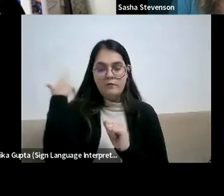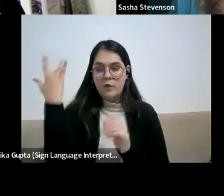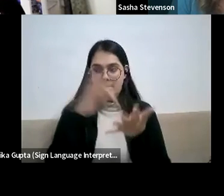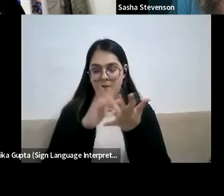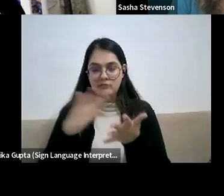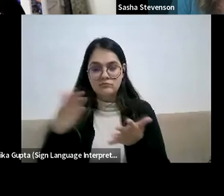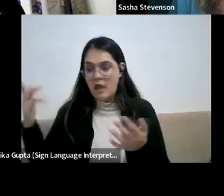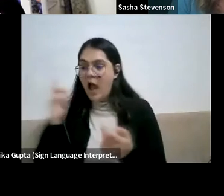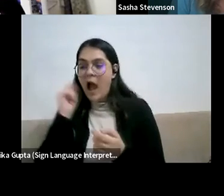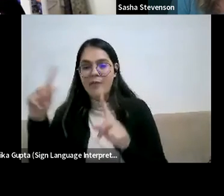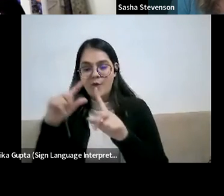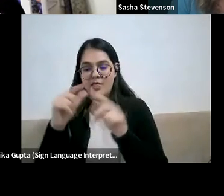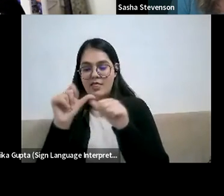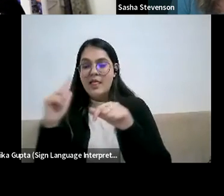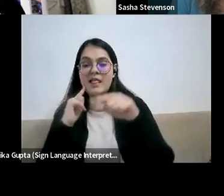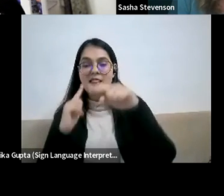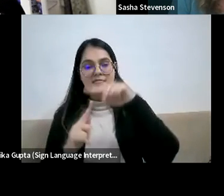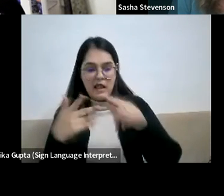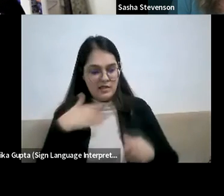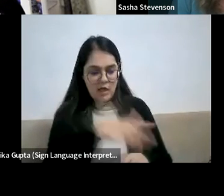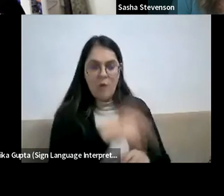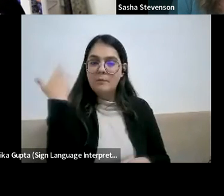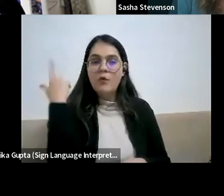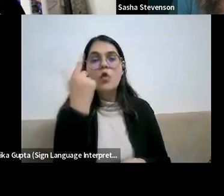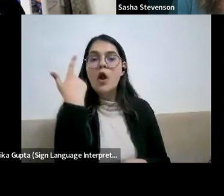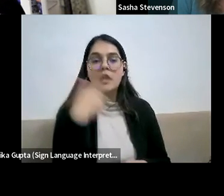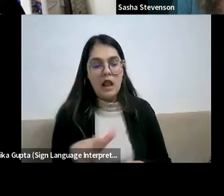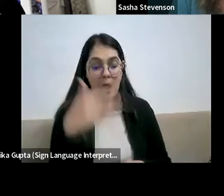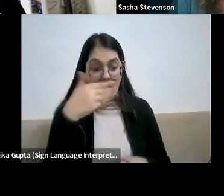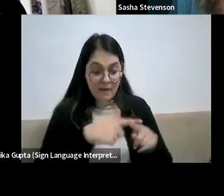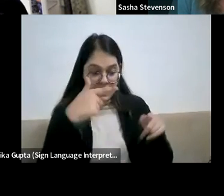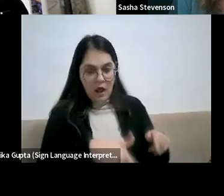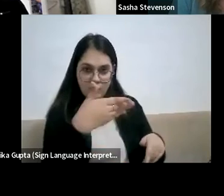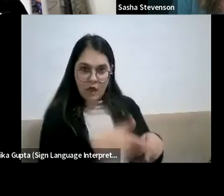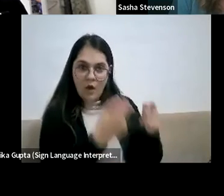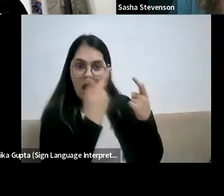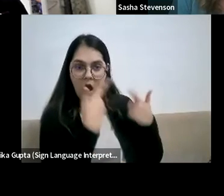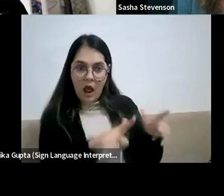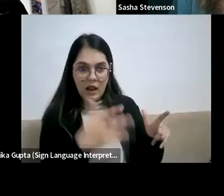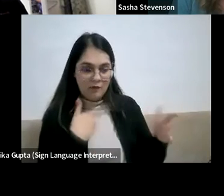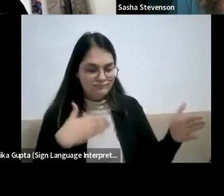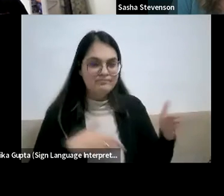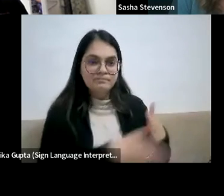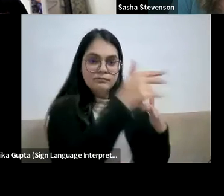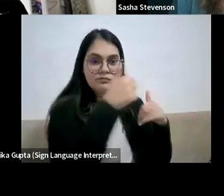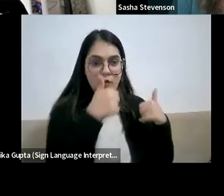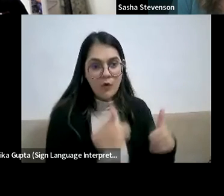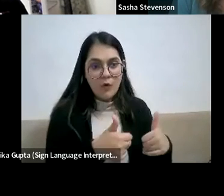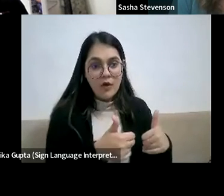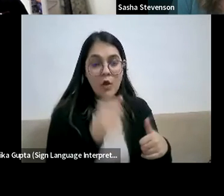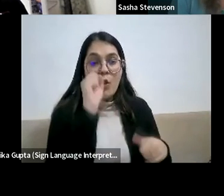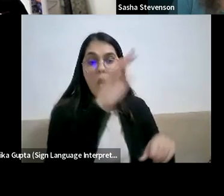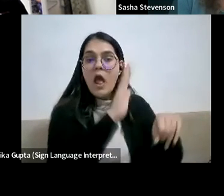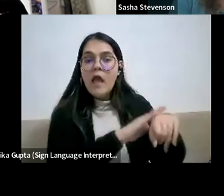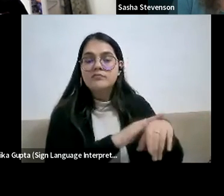हाँ जी, तो उसको अगर एंट्री मिल गया तो उधर वो एक मतलब एक्सपीरियंस नहीं, कुछ